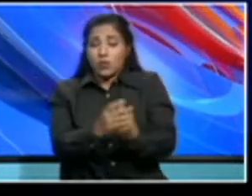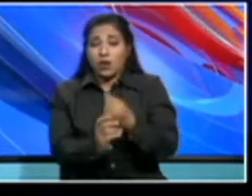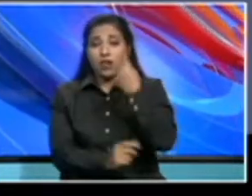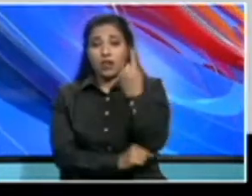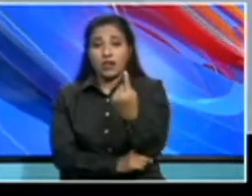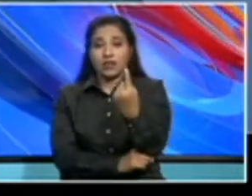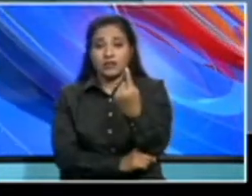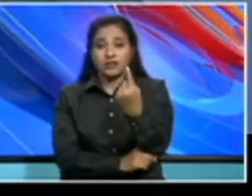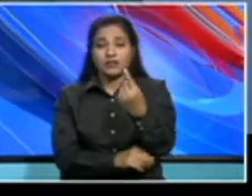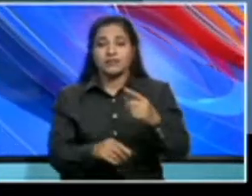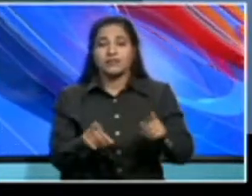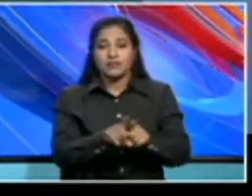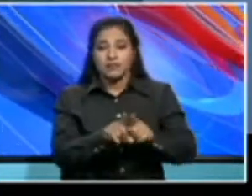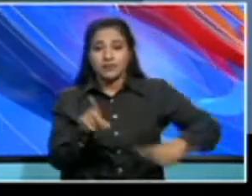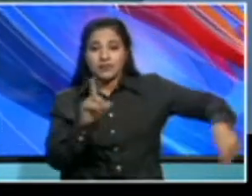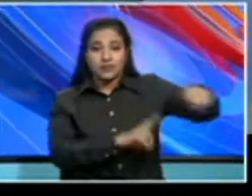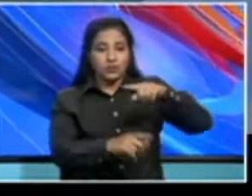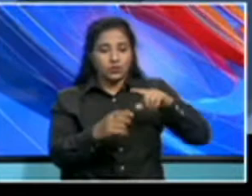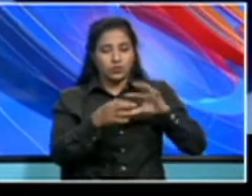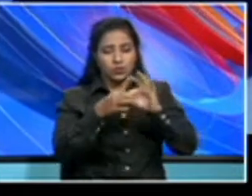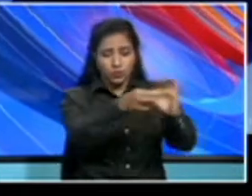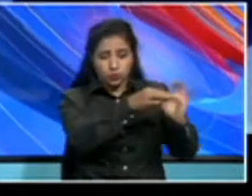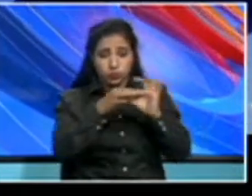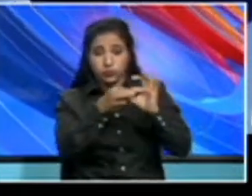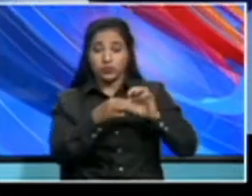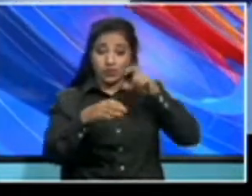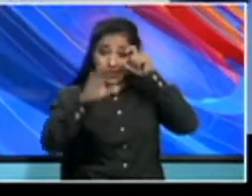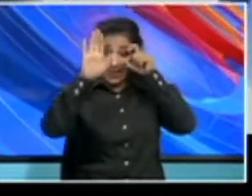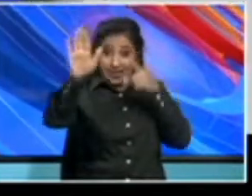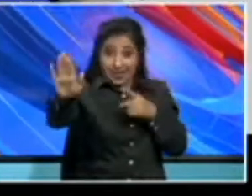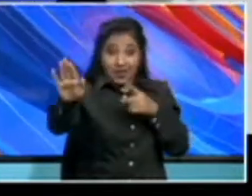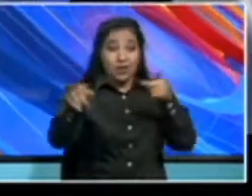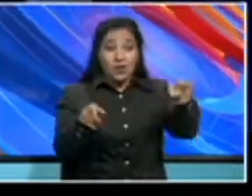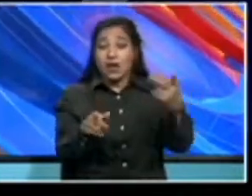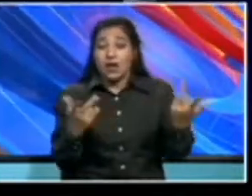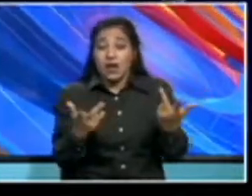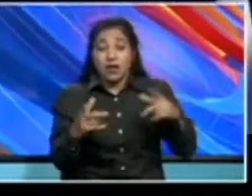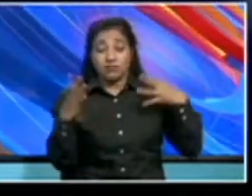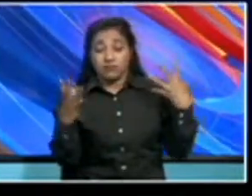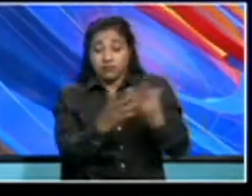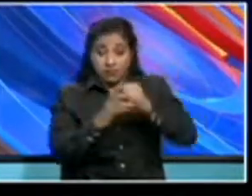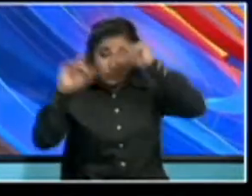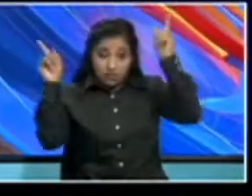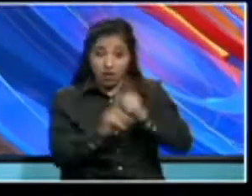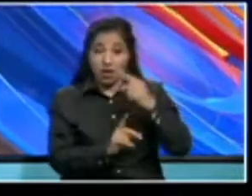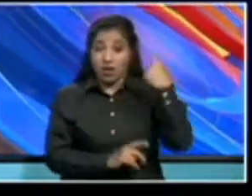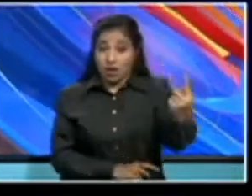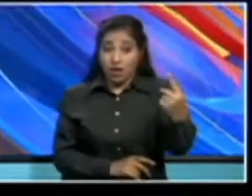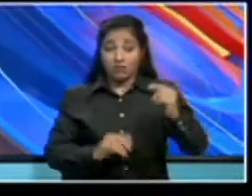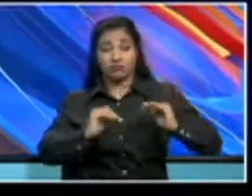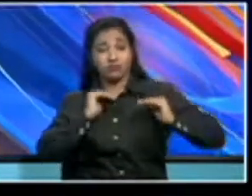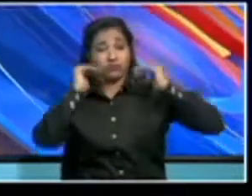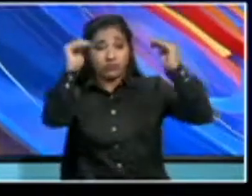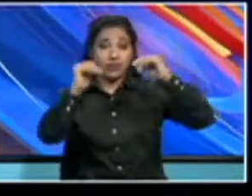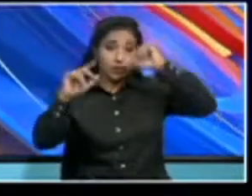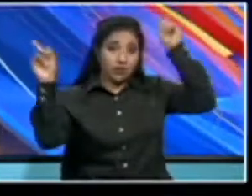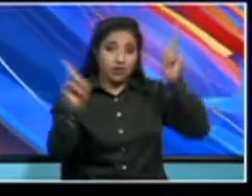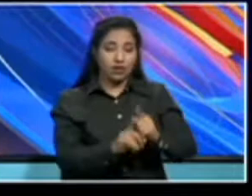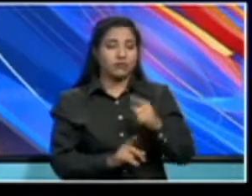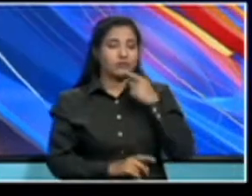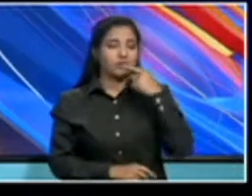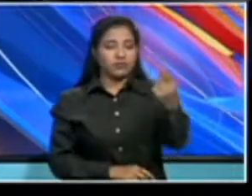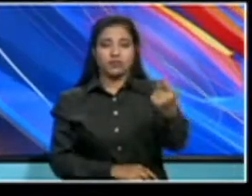मशाल है। टॉर्च ऑफ यूनिटी सरदार वल्लभ भाई पटेल के एक भारत श्रेष्ठ भारत का आगाज